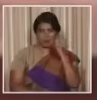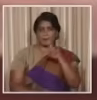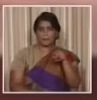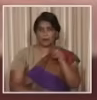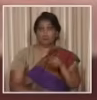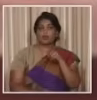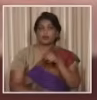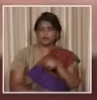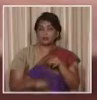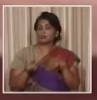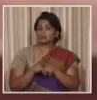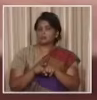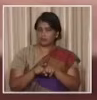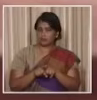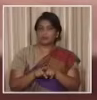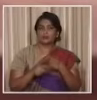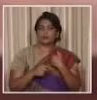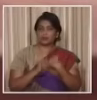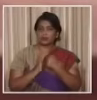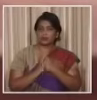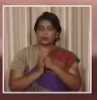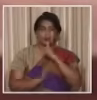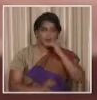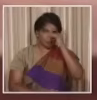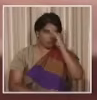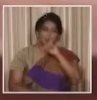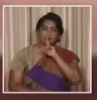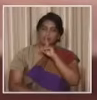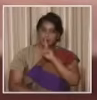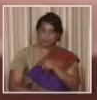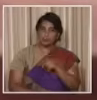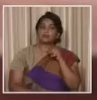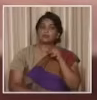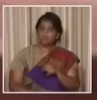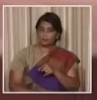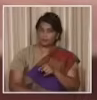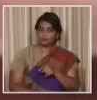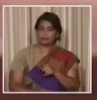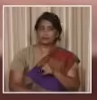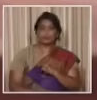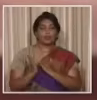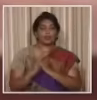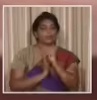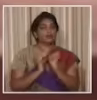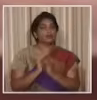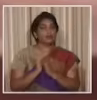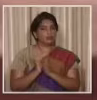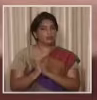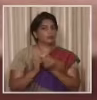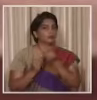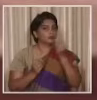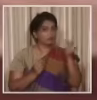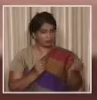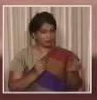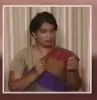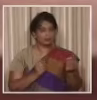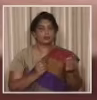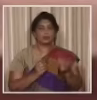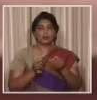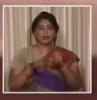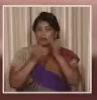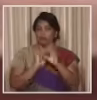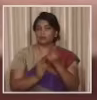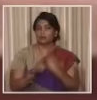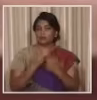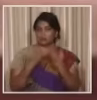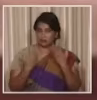නිසා ඒ ගණයට වැටෙන නිසා මම ගරු කතානායකතුමාගෙන් ඉල්ලනවා මේක වරප්‍රසාද කමිටුවට යොමු කරන්න ගරු කතානායකතුමනි නිවැරදි